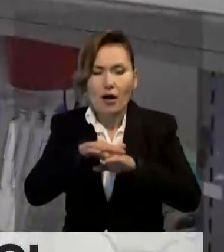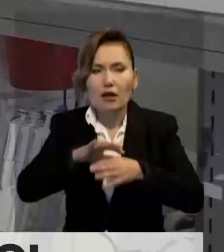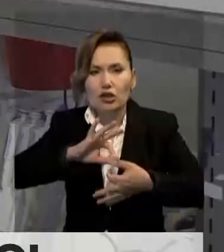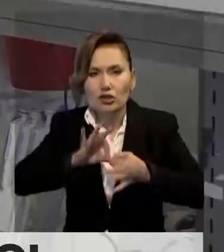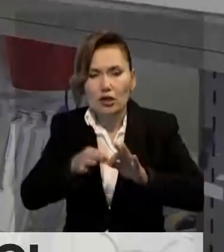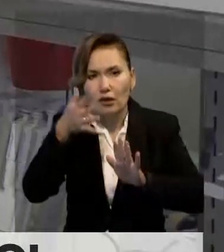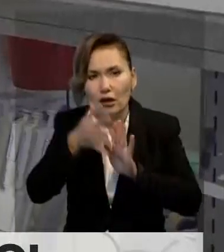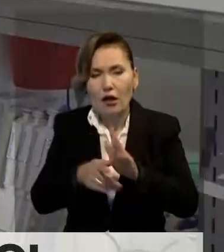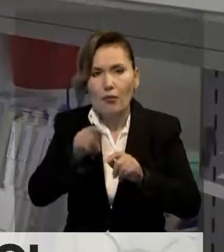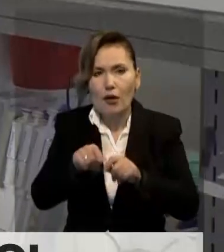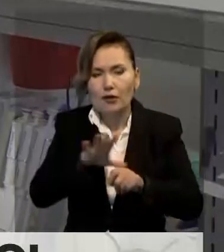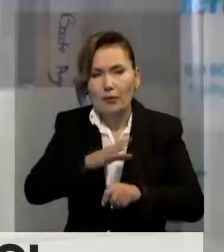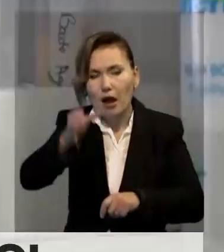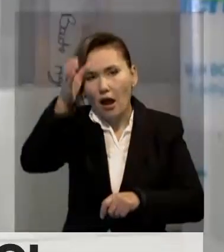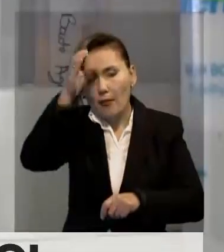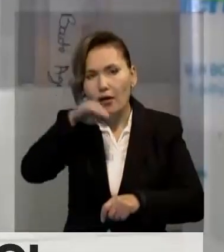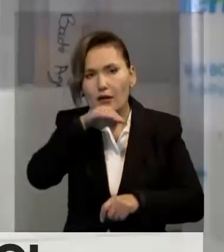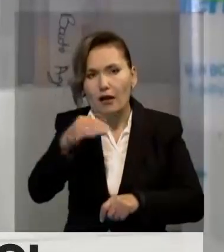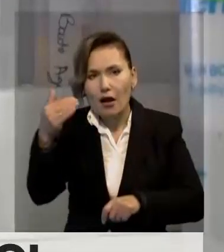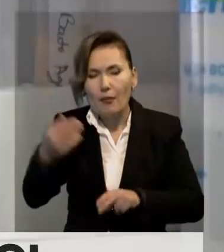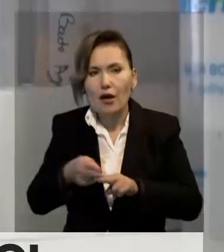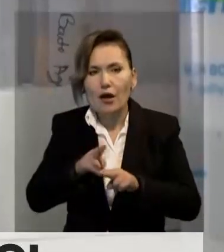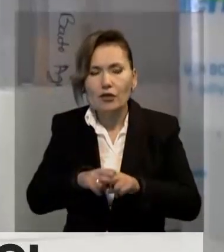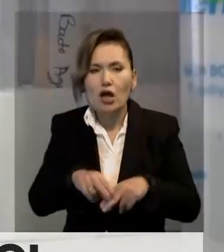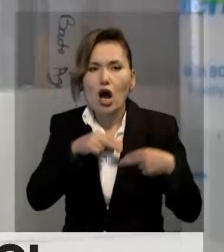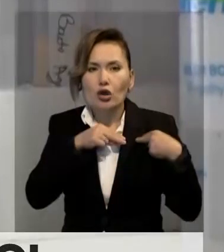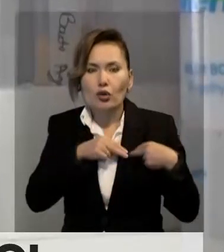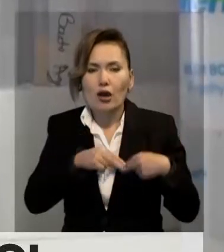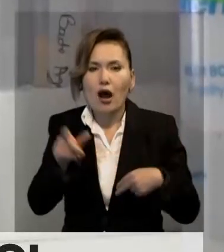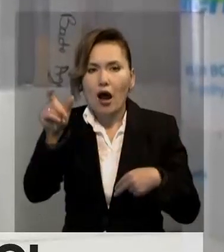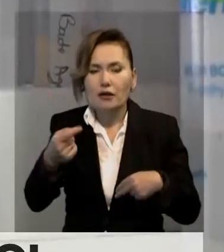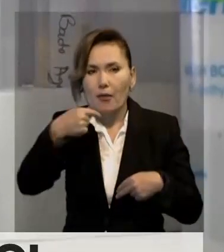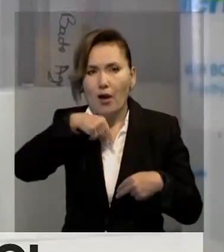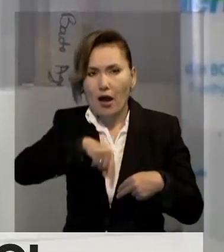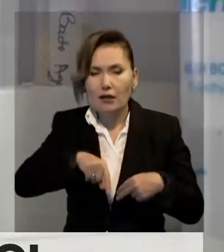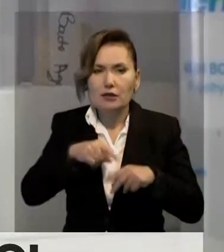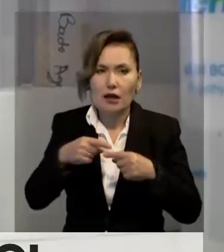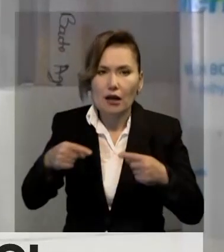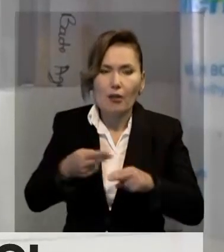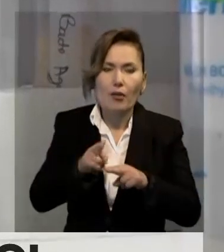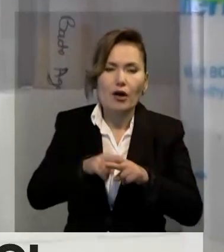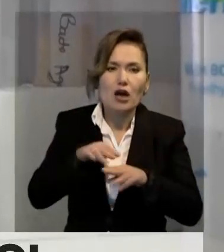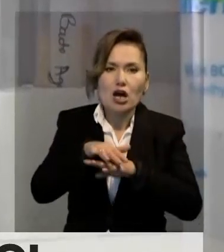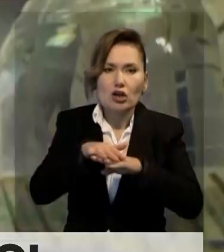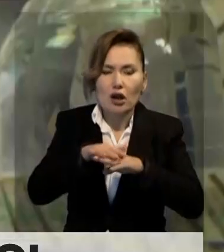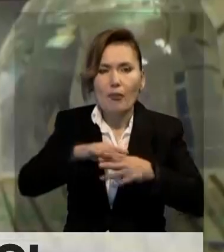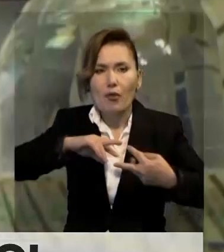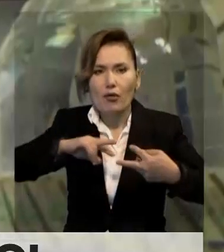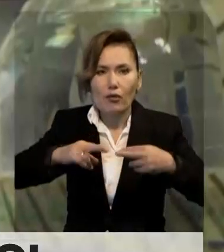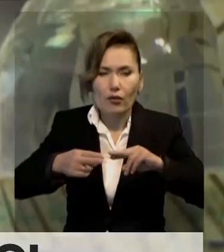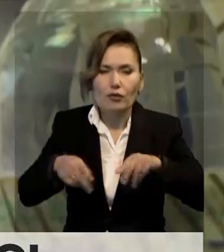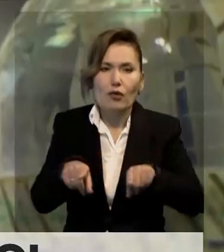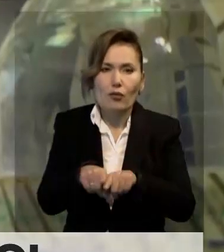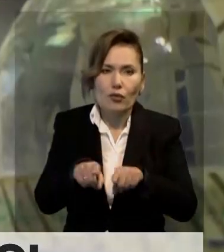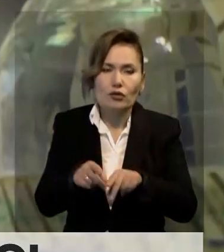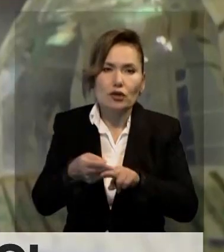талдады. Профессор Гильхар мен әріптестерінің еңбегі гросс фактор адам ағзасының түрлі органдары мен жасушаларында регенерация